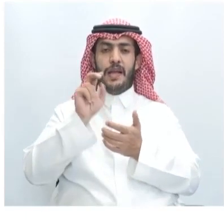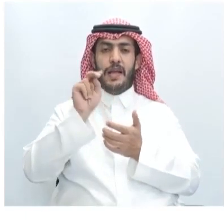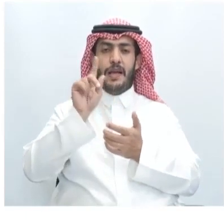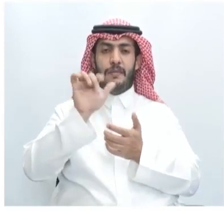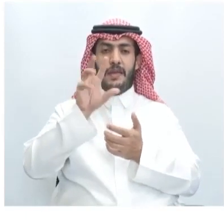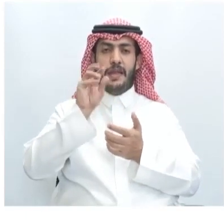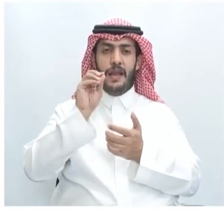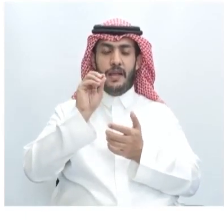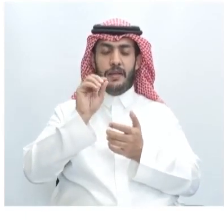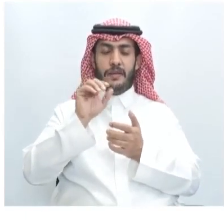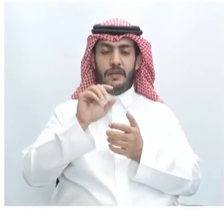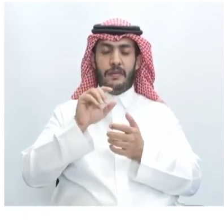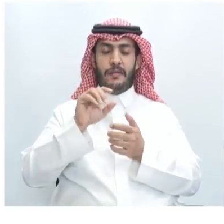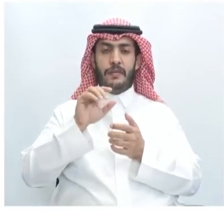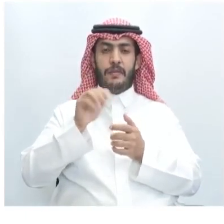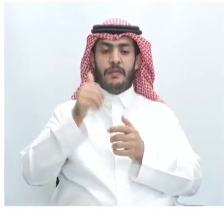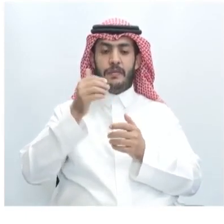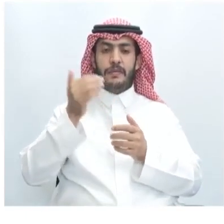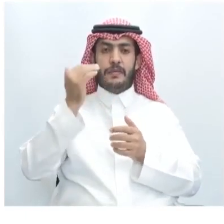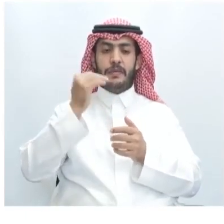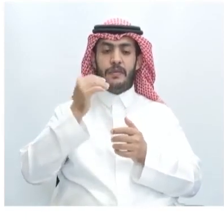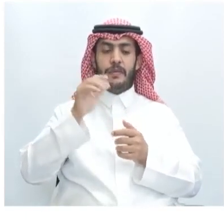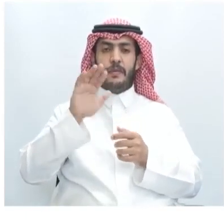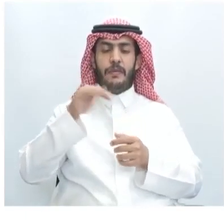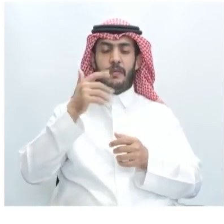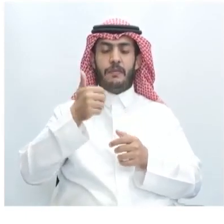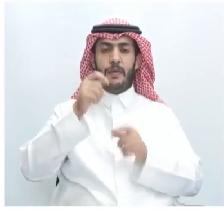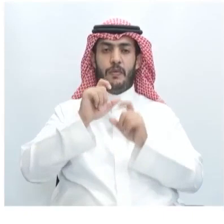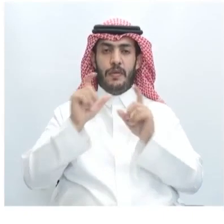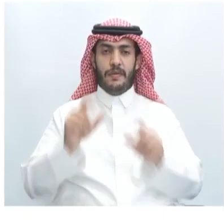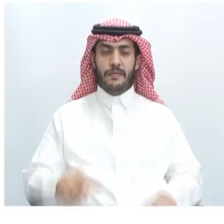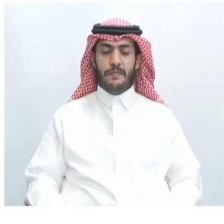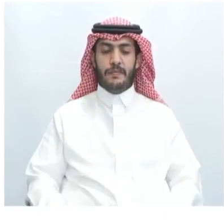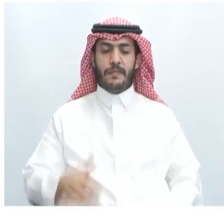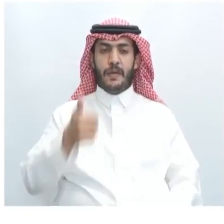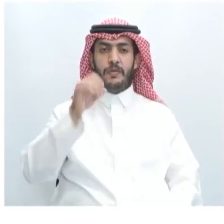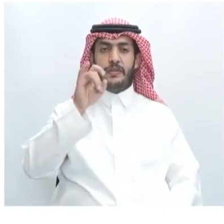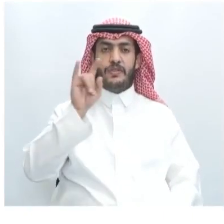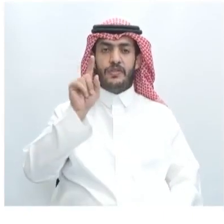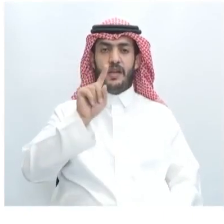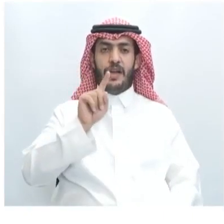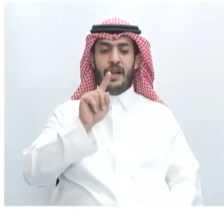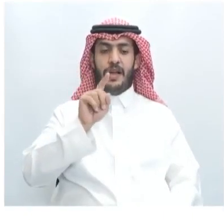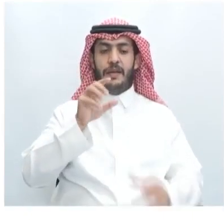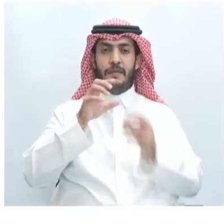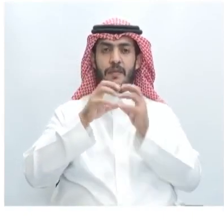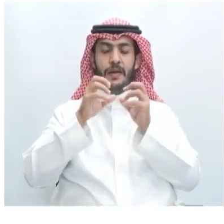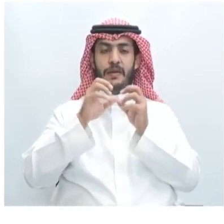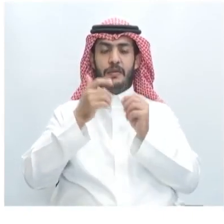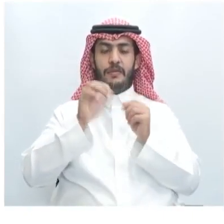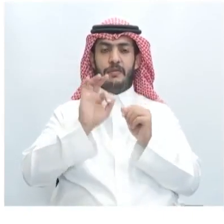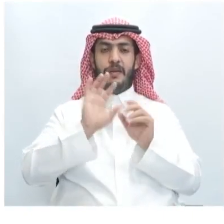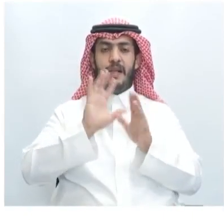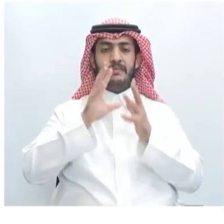له الامر فيرتفع اليه فيحكم بينهما او جلوا والمقصود بالجلاء هو